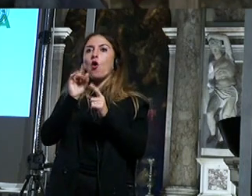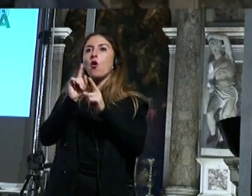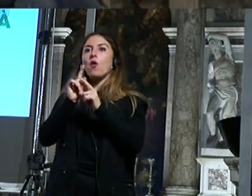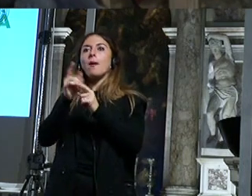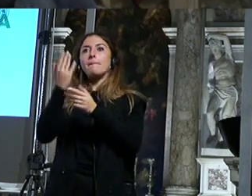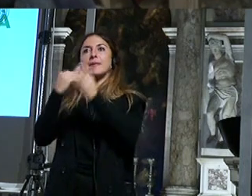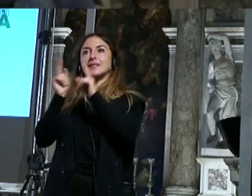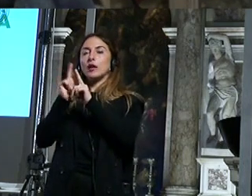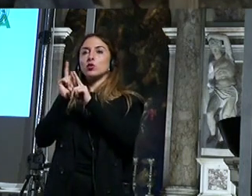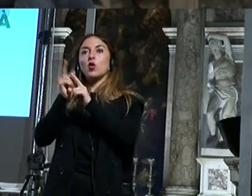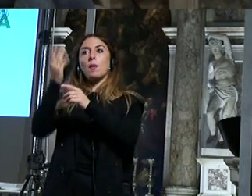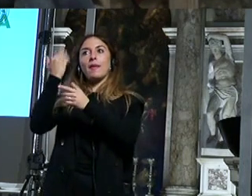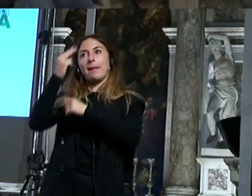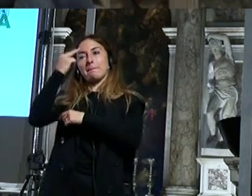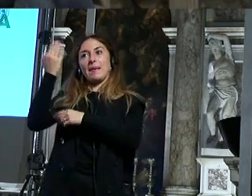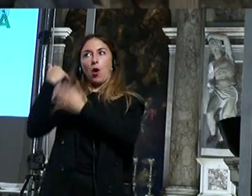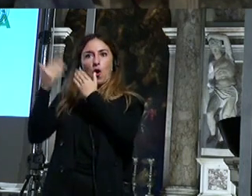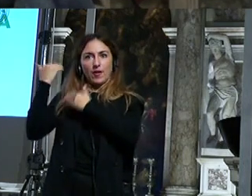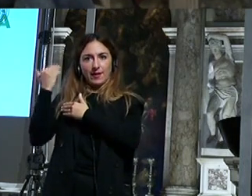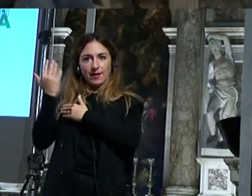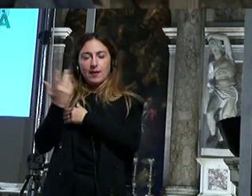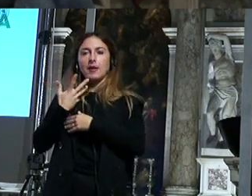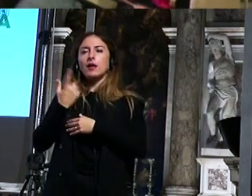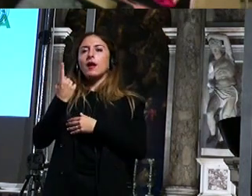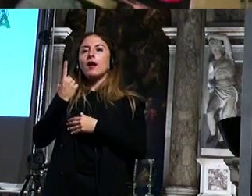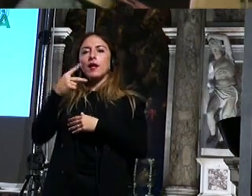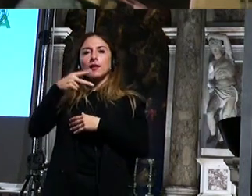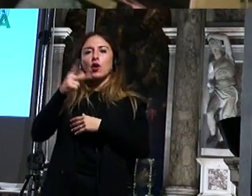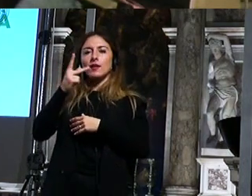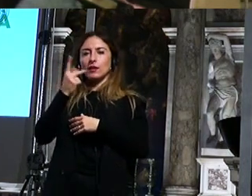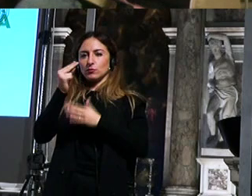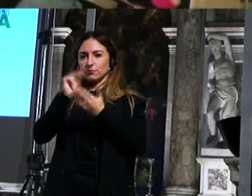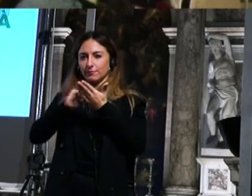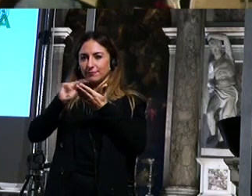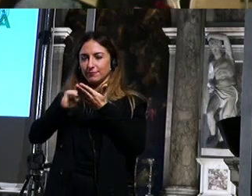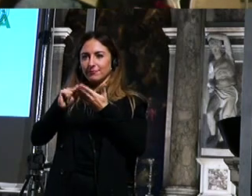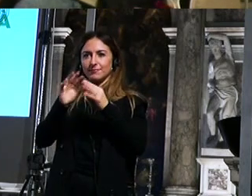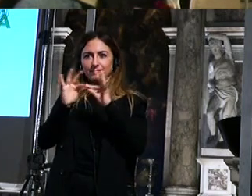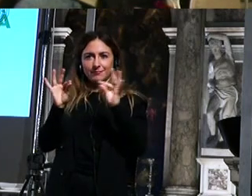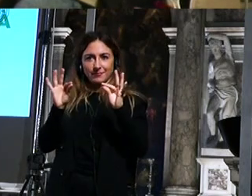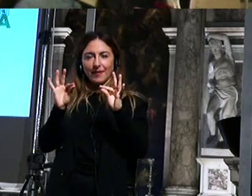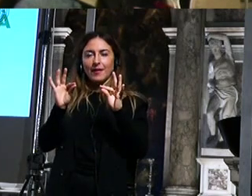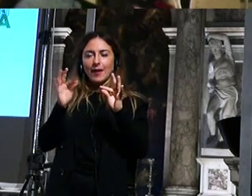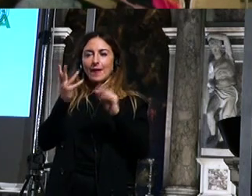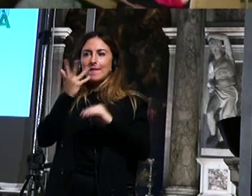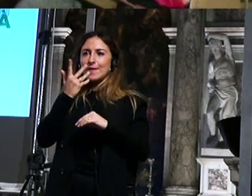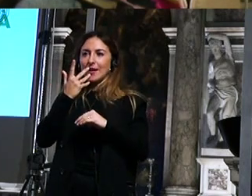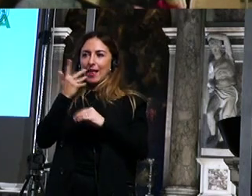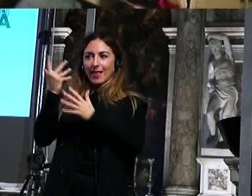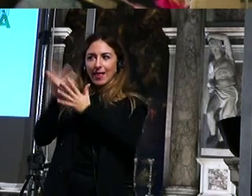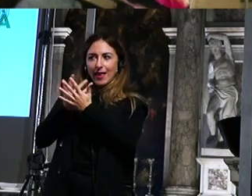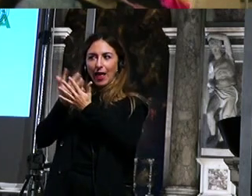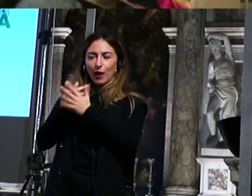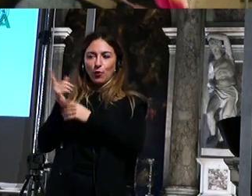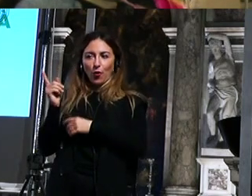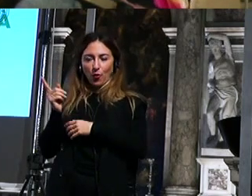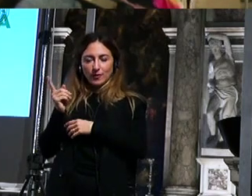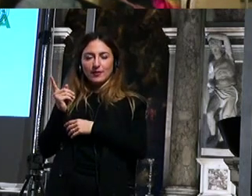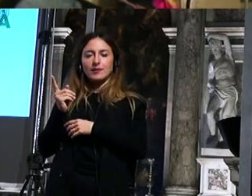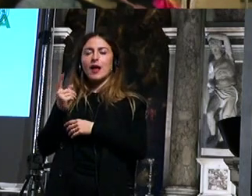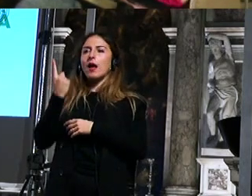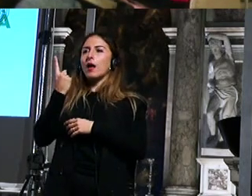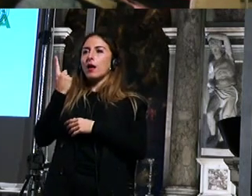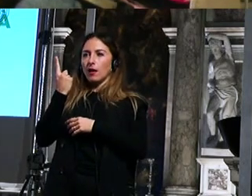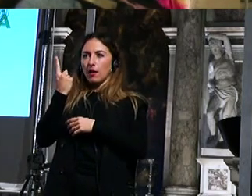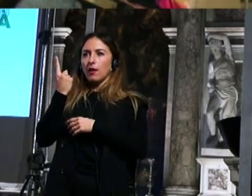memoria. C'è però una cosa che scrive Nicole Krauss che vorrei che ci raccontasse. A un certo punto